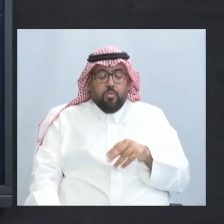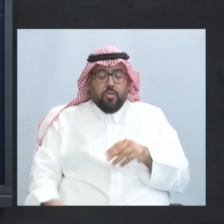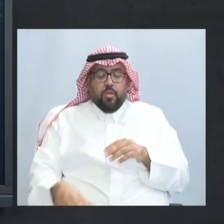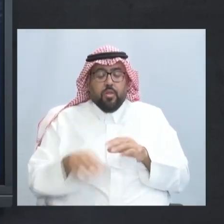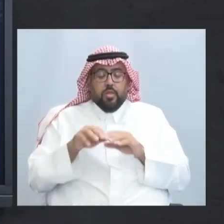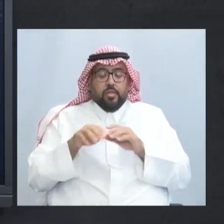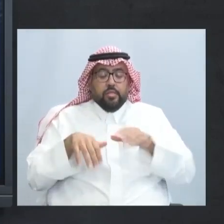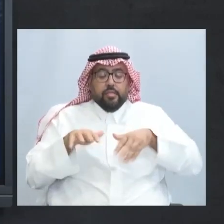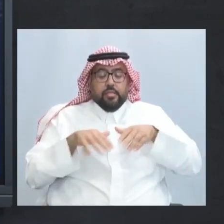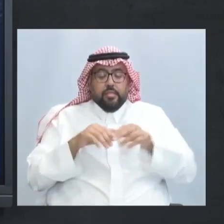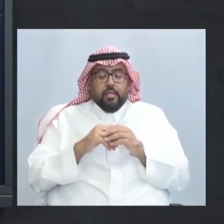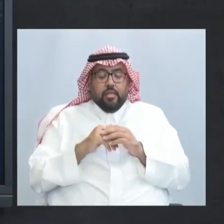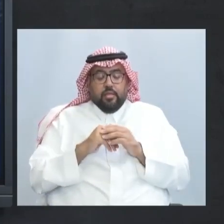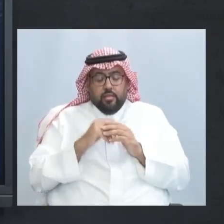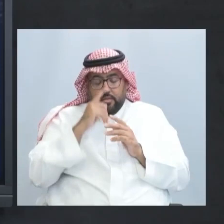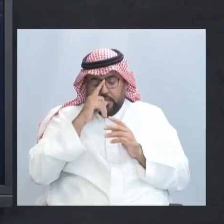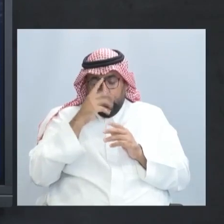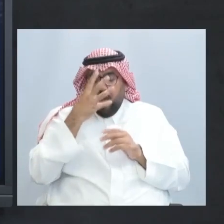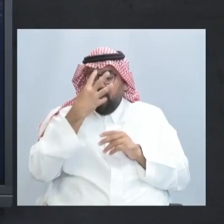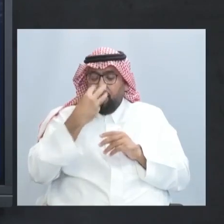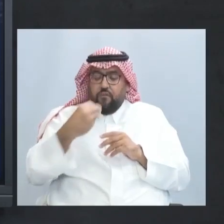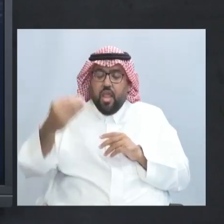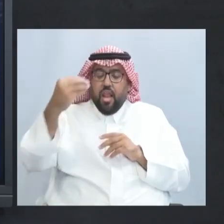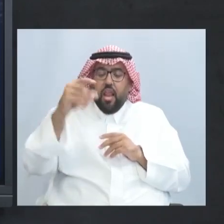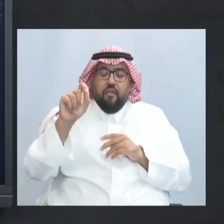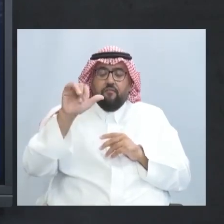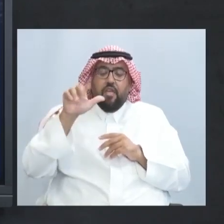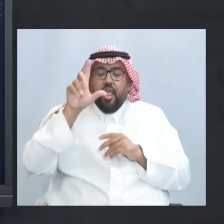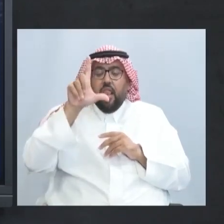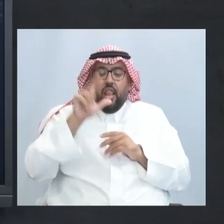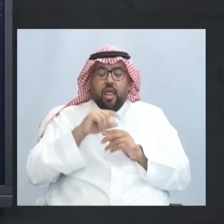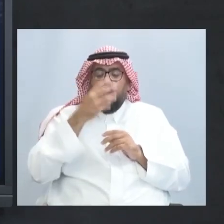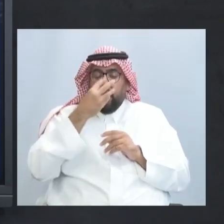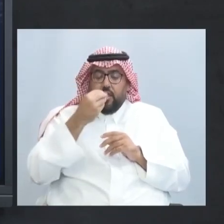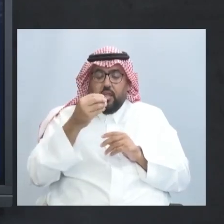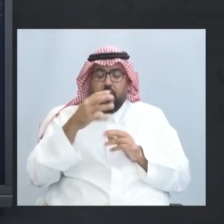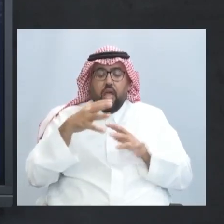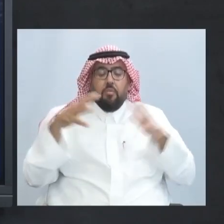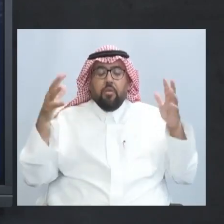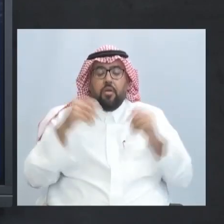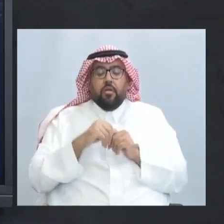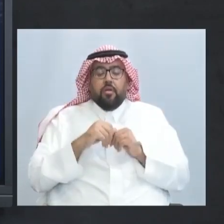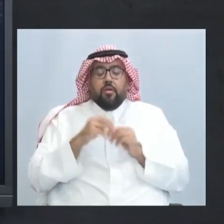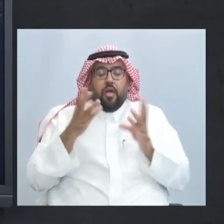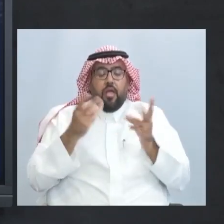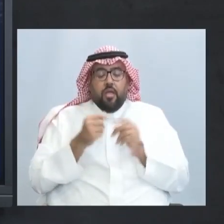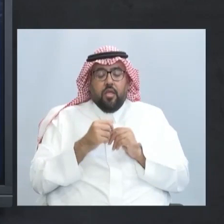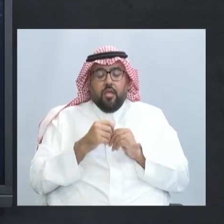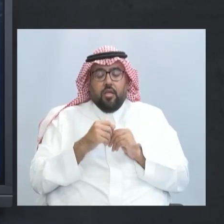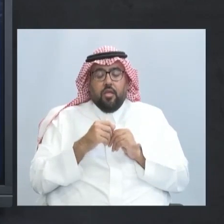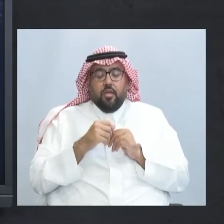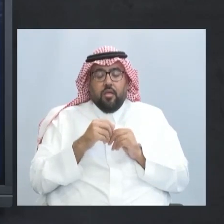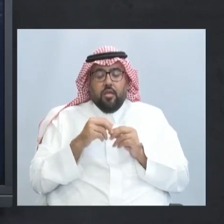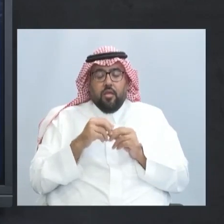الثديات على اليابسه ومنها الفيله تكلمنا عن رتبه القوارض والتي تعتبر اكبر الثديات عددا ولها